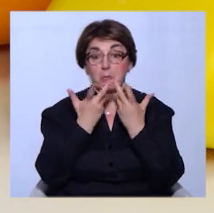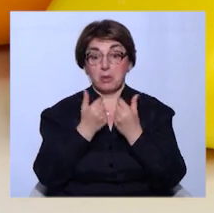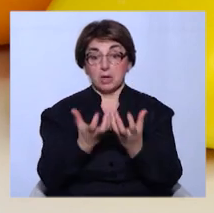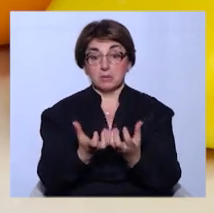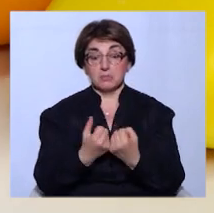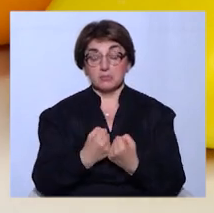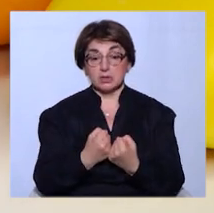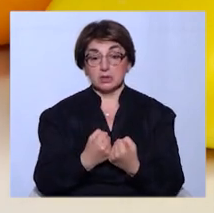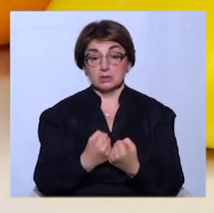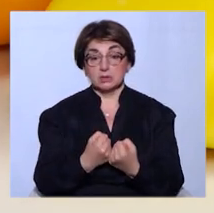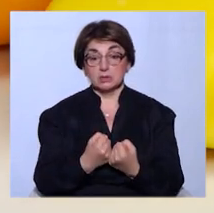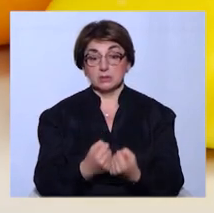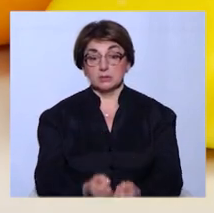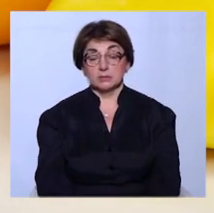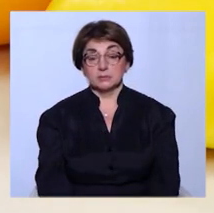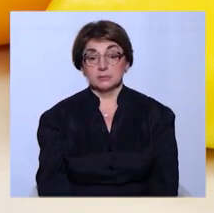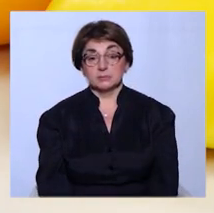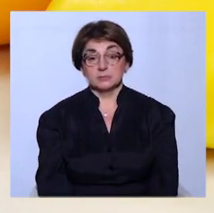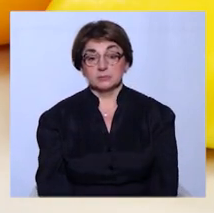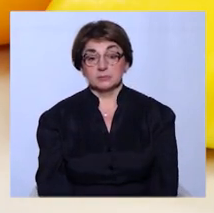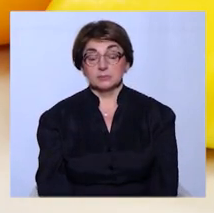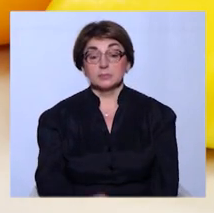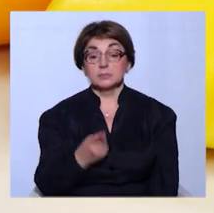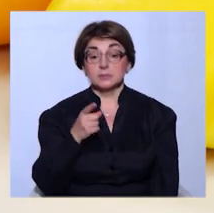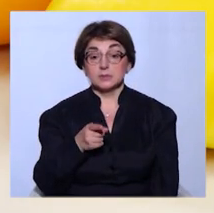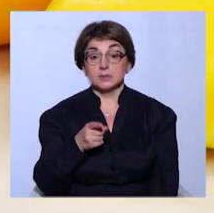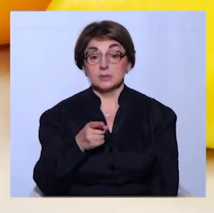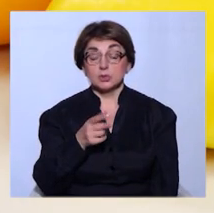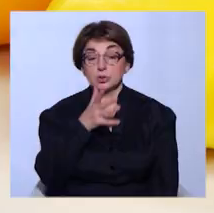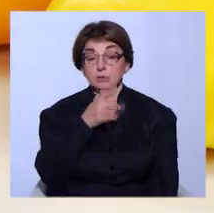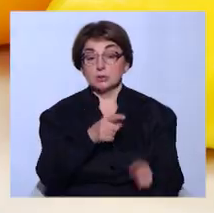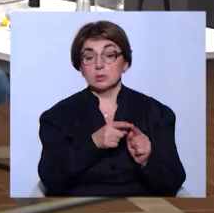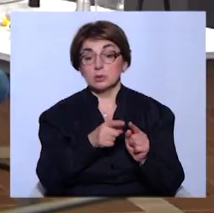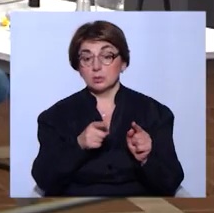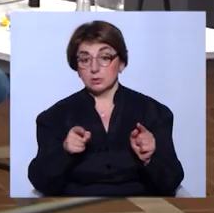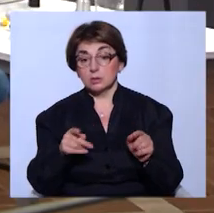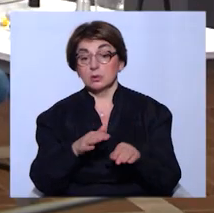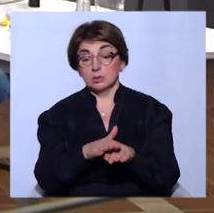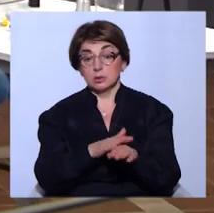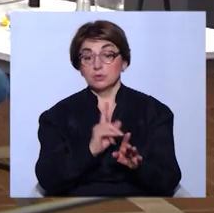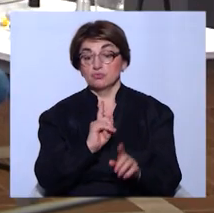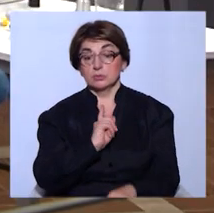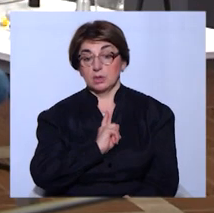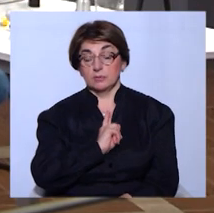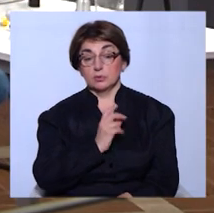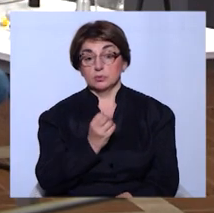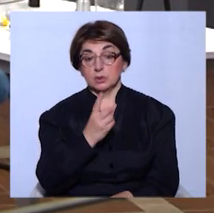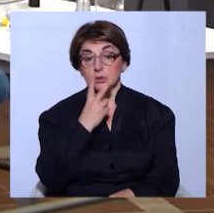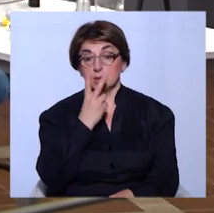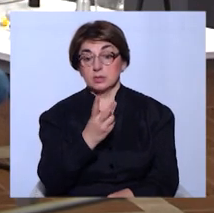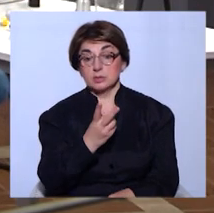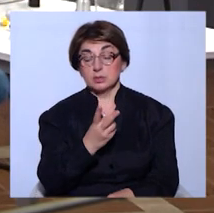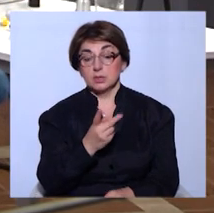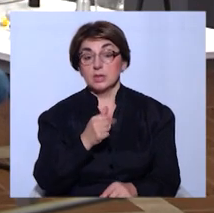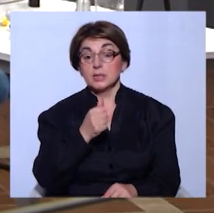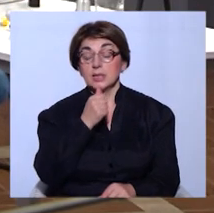და სანამ პროცესი და რეაქცია დაიწყება, მე მინდა ეს ექსპერიმენტი რეაქციის სახით გადავიტანო.